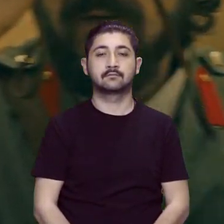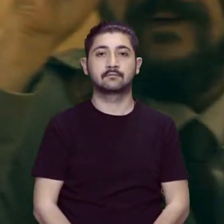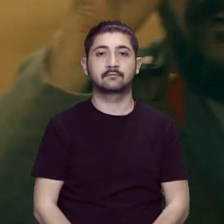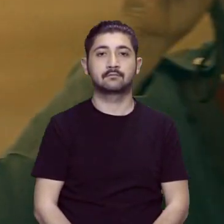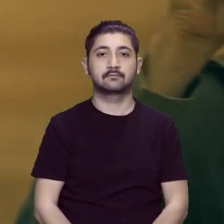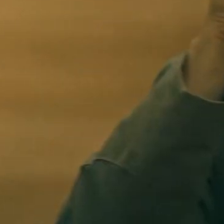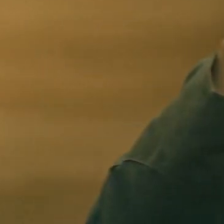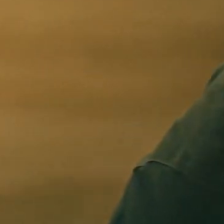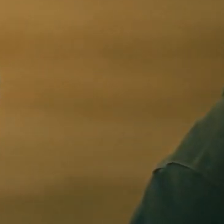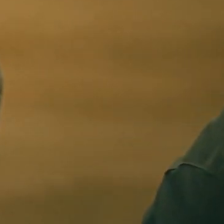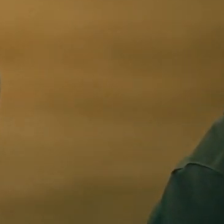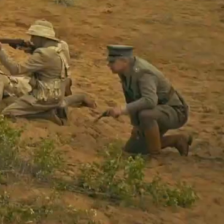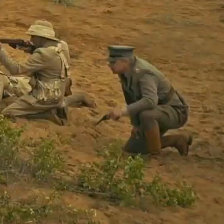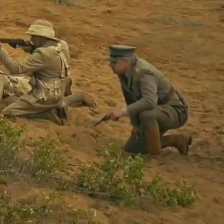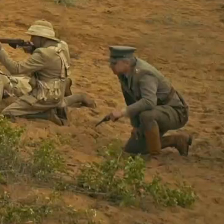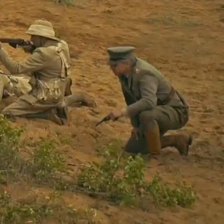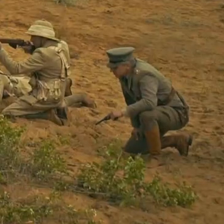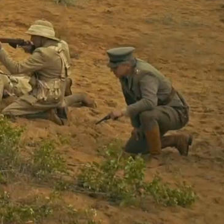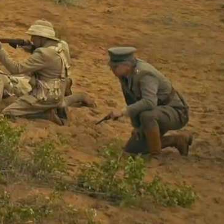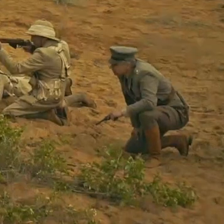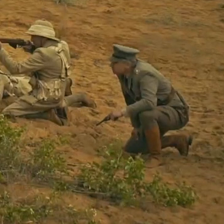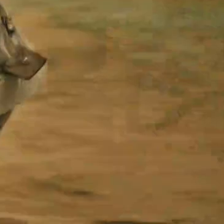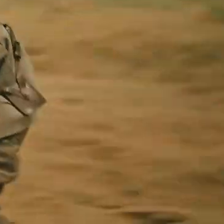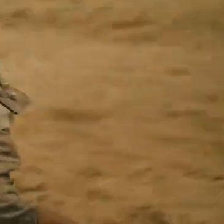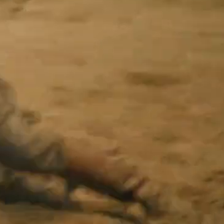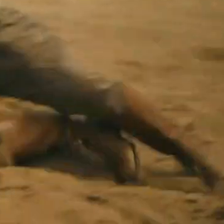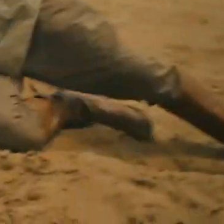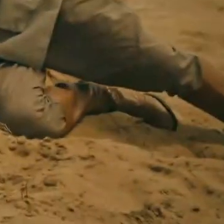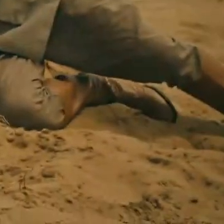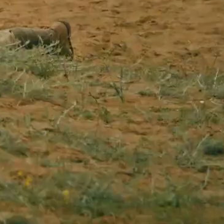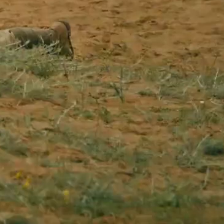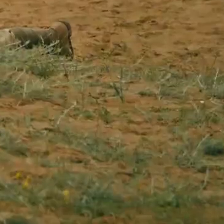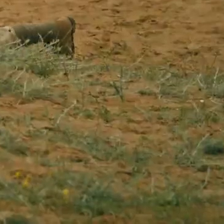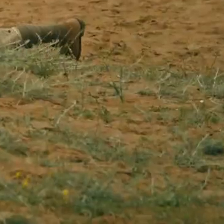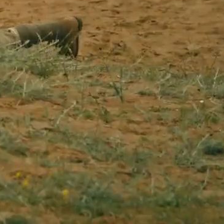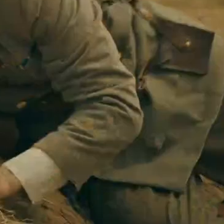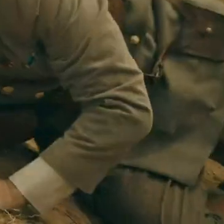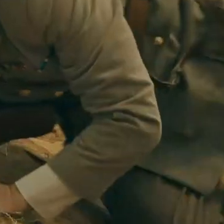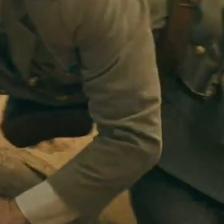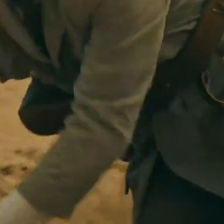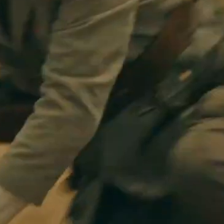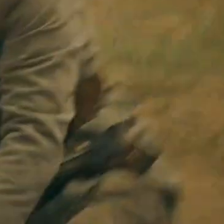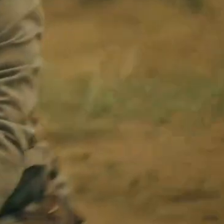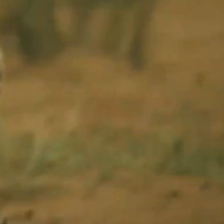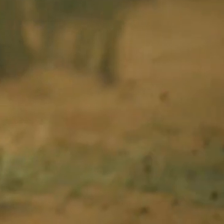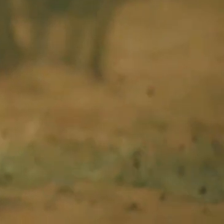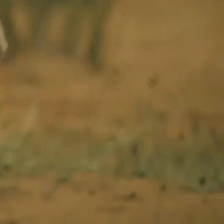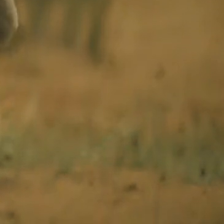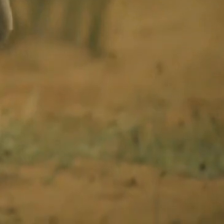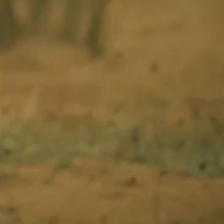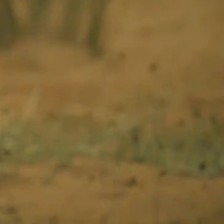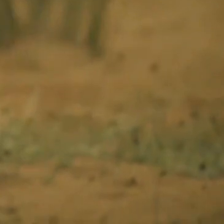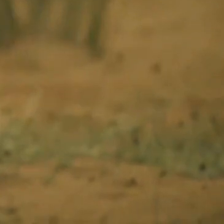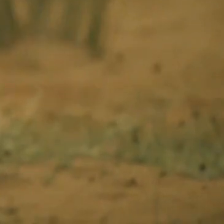kısmına geçip tetikte bekleyen bir askerin yanına çöktü. Bir an doğruldu ve karşı siperdeki bir askere yumruk